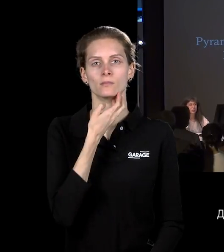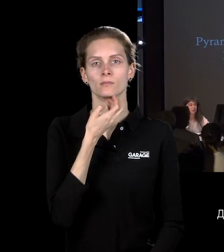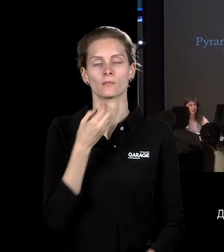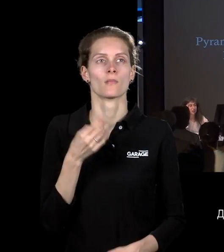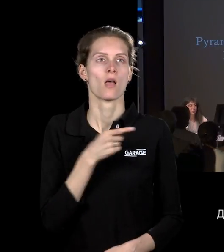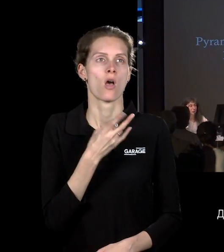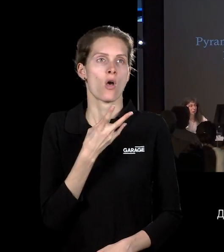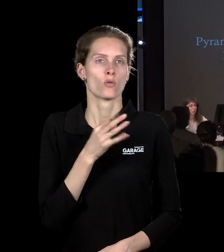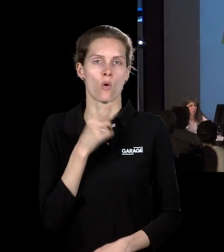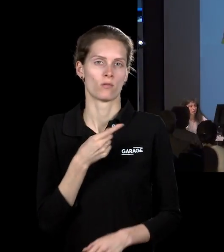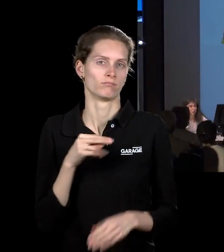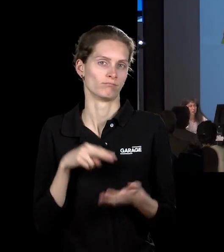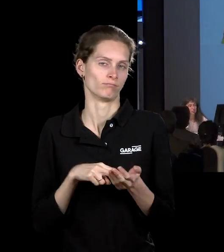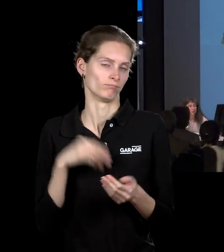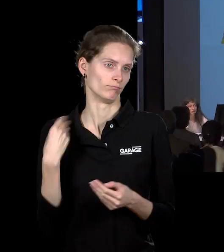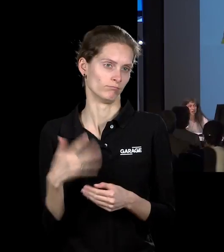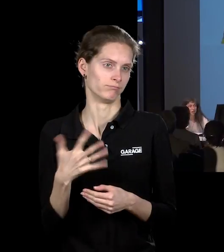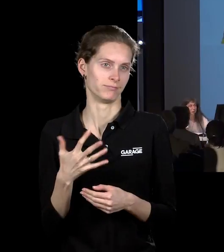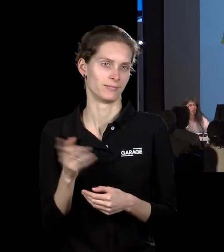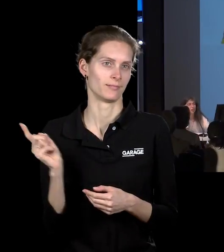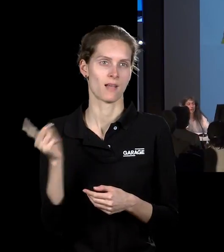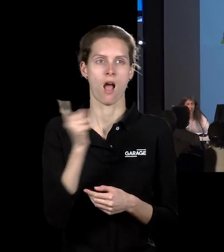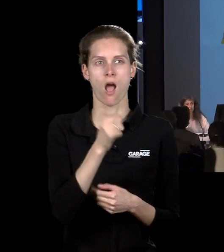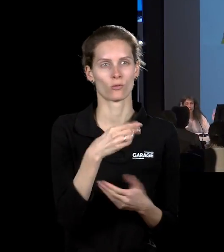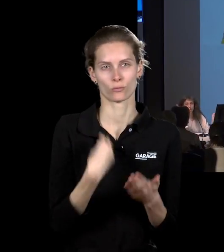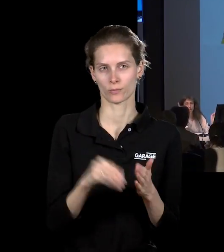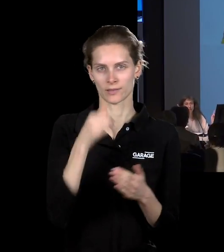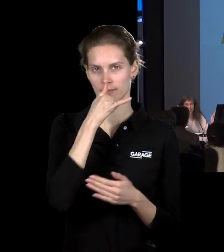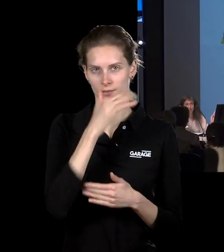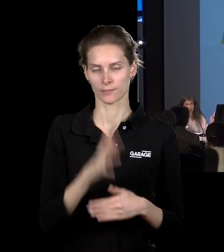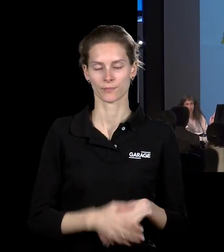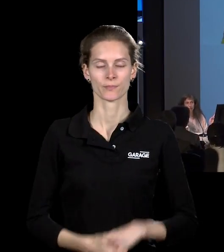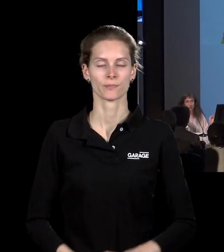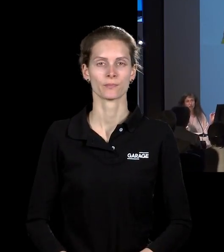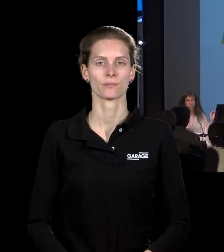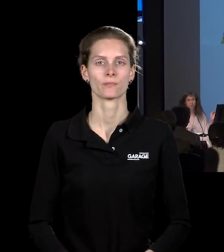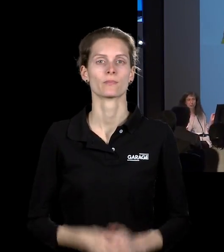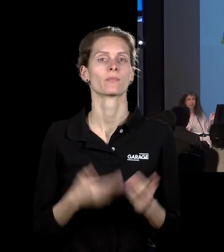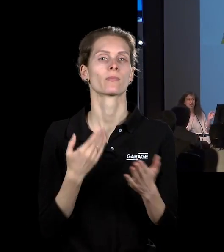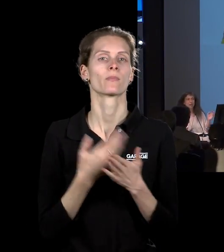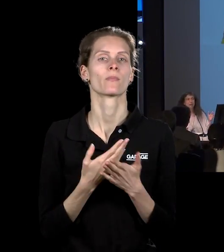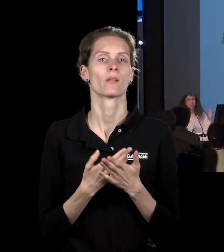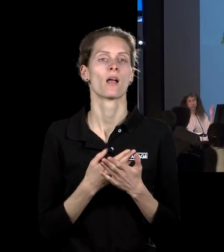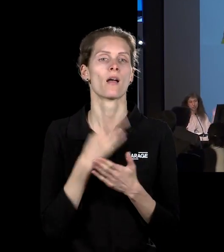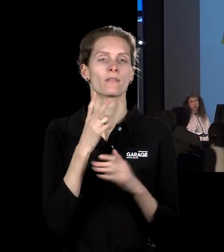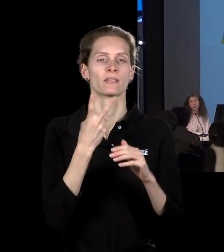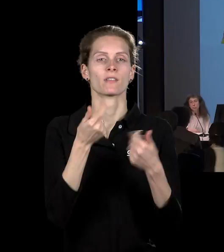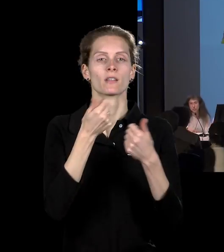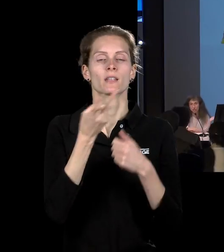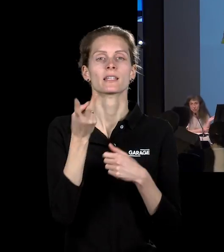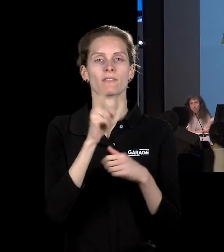варианты, как бы с дизайном, вот такой вот пирамидальный стул. Естественно, две скульптурки не являются произведениями Олтора де Мария. Это